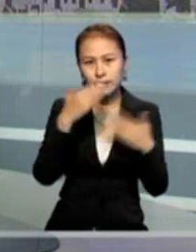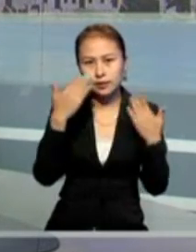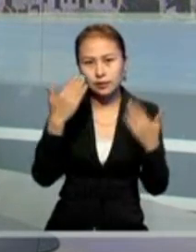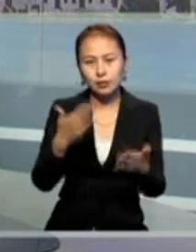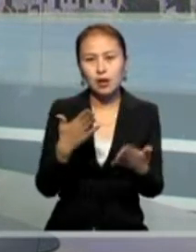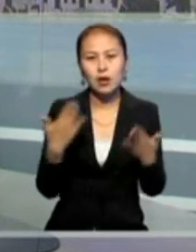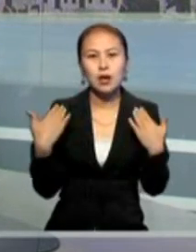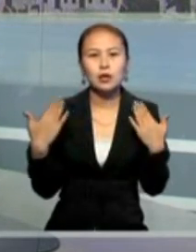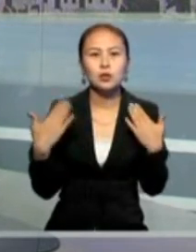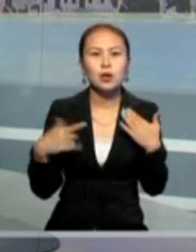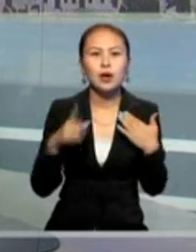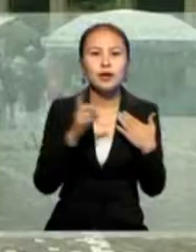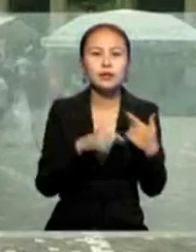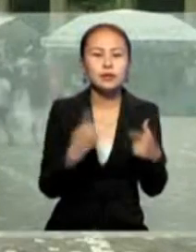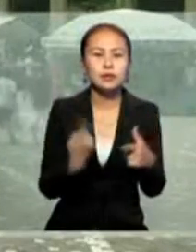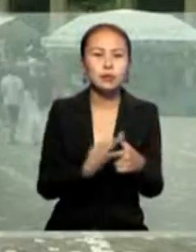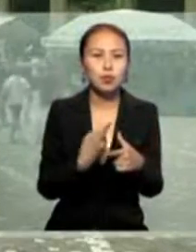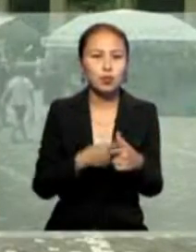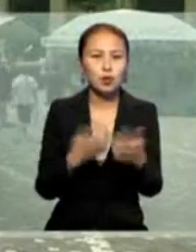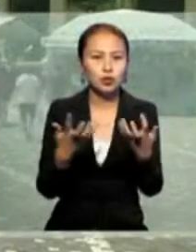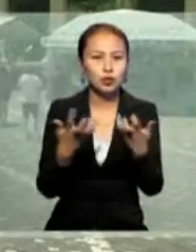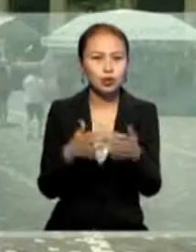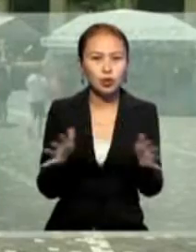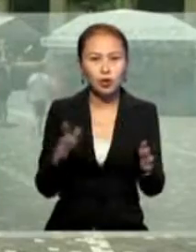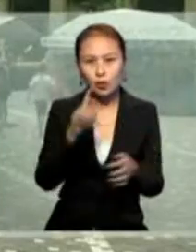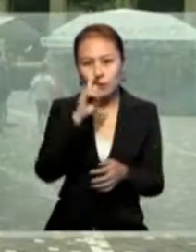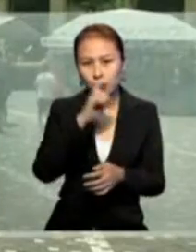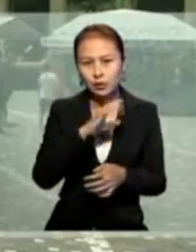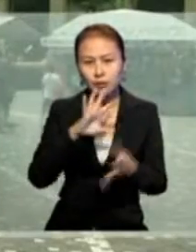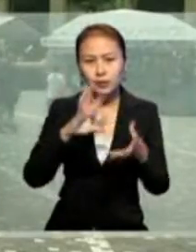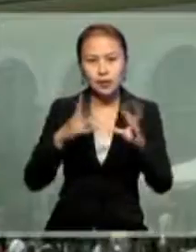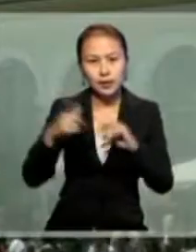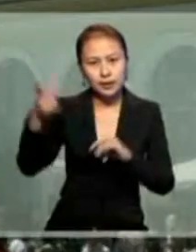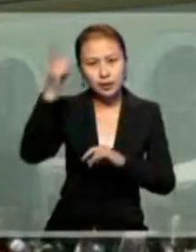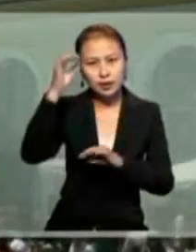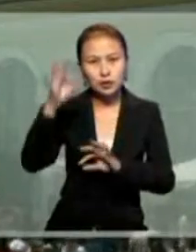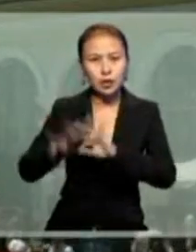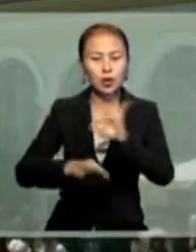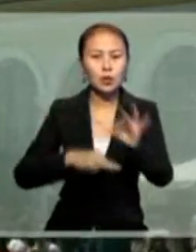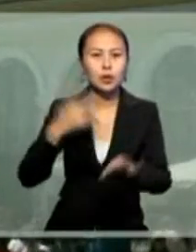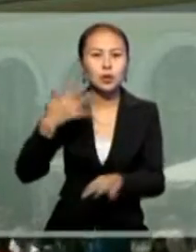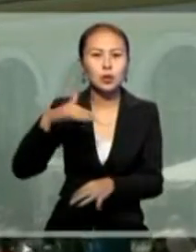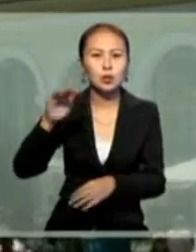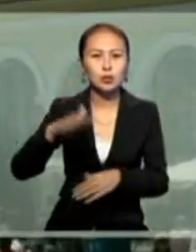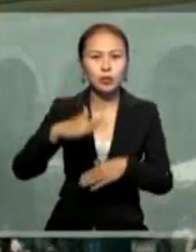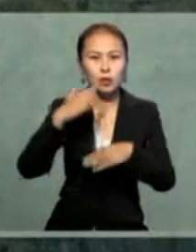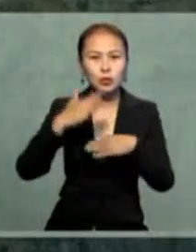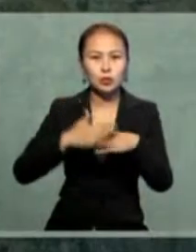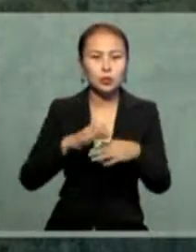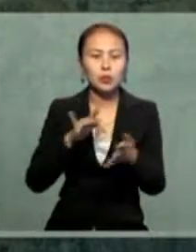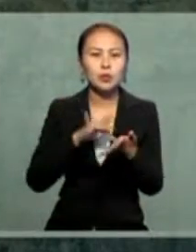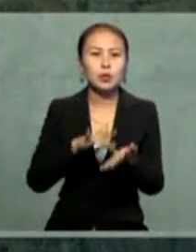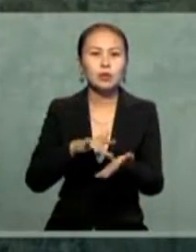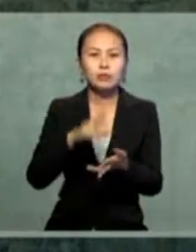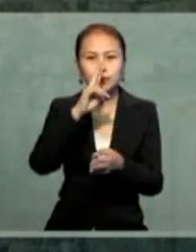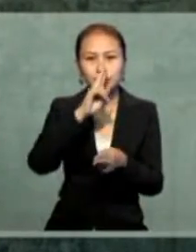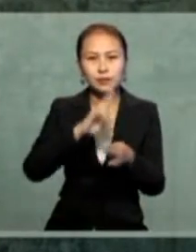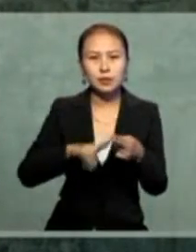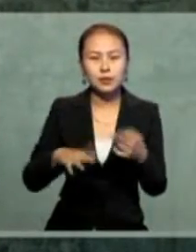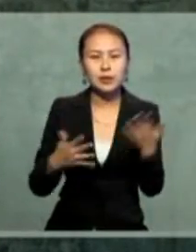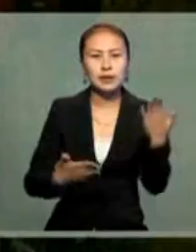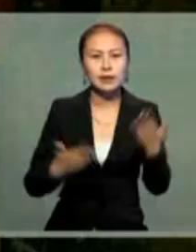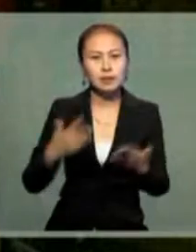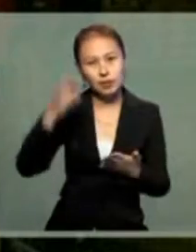келетін демалушылардың санына әсер етпей қоймады. Жергілікті билік өкілдерінің мәліметінше Грекия тәулігіне 50 мыңға жуық турист жоғалтып отыр.